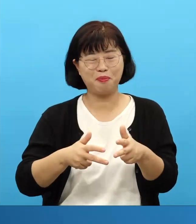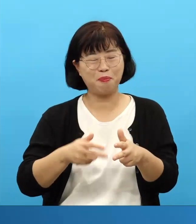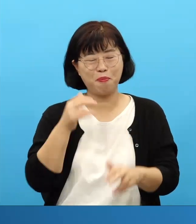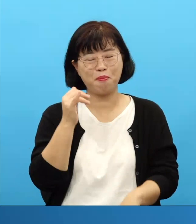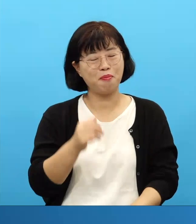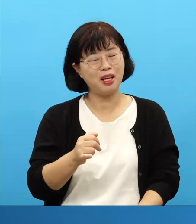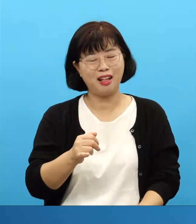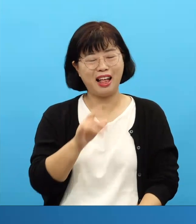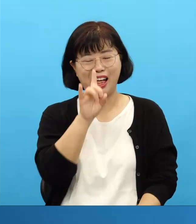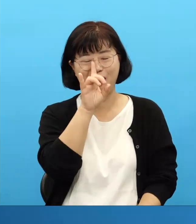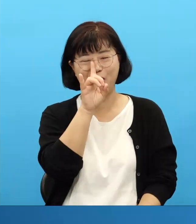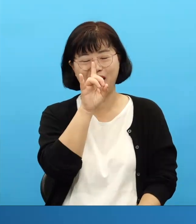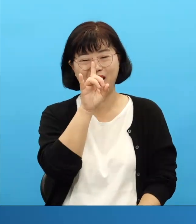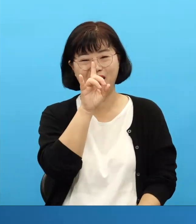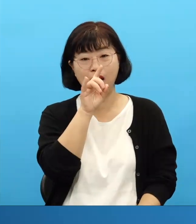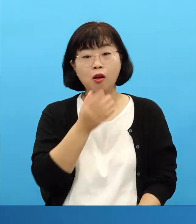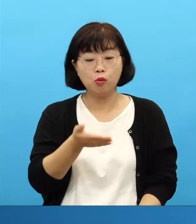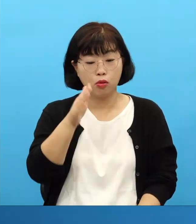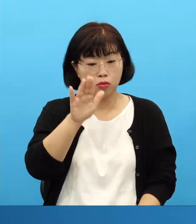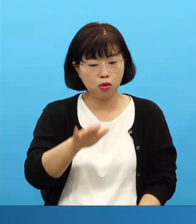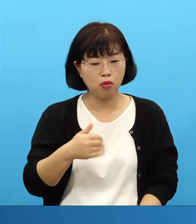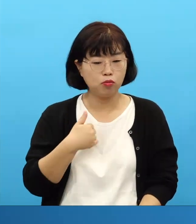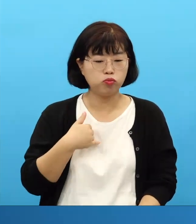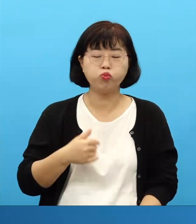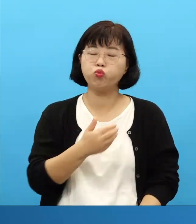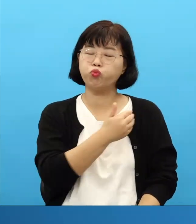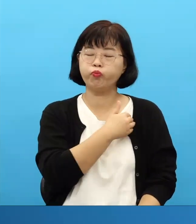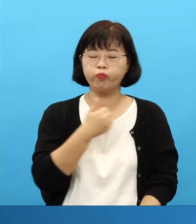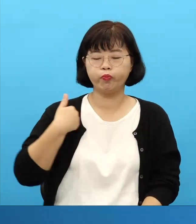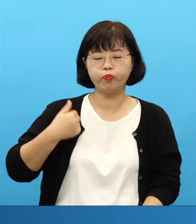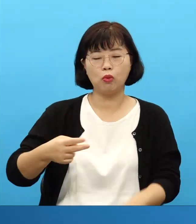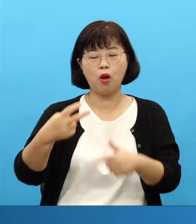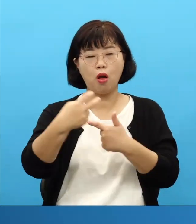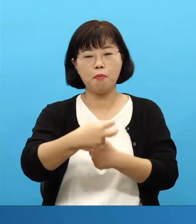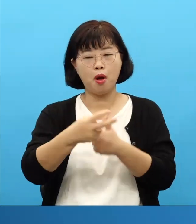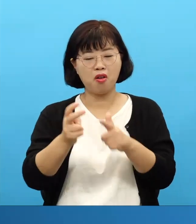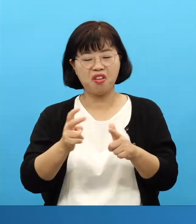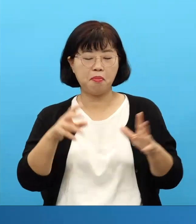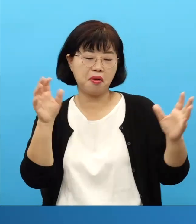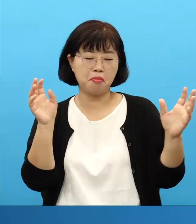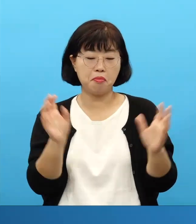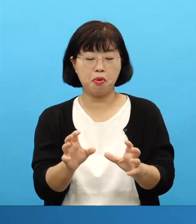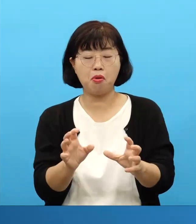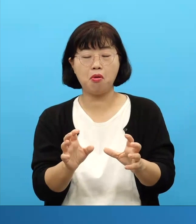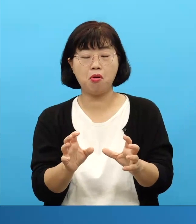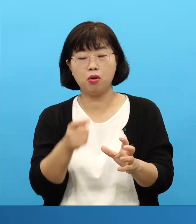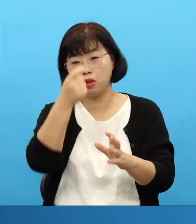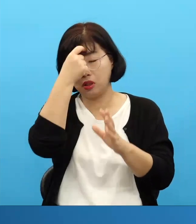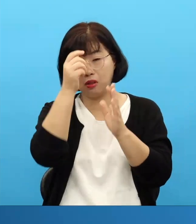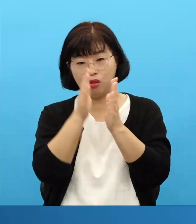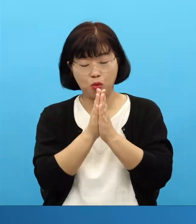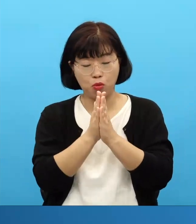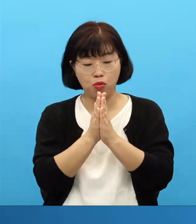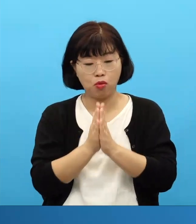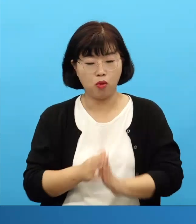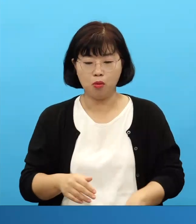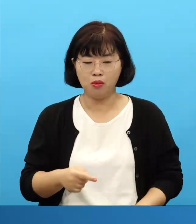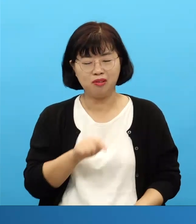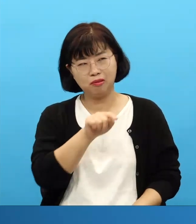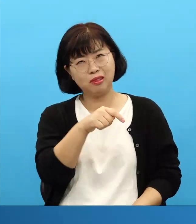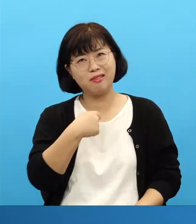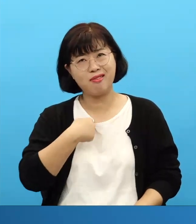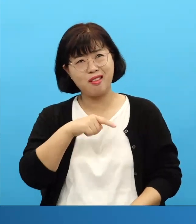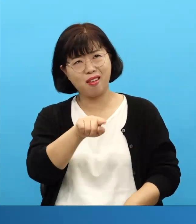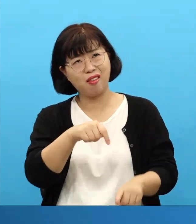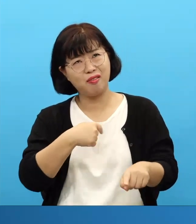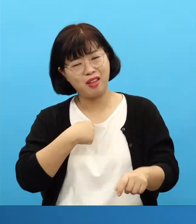there. 거기 갔는데 내가 이 사람들하고 막 싸우겠다 어떻게든 이기겠다 이게 아닙니다. They went there and they weren't saying that, oh, we're going to